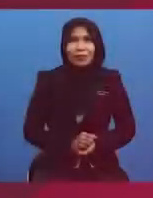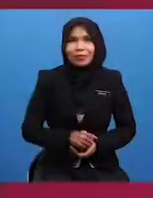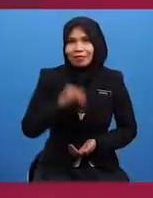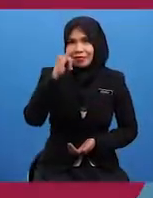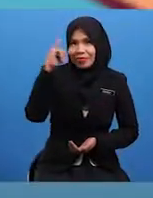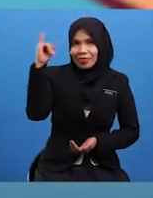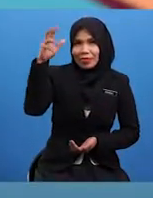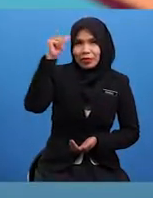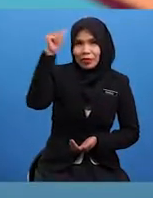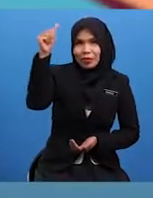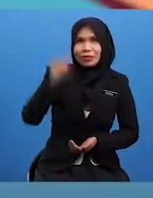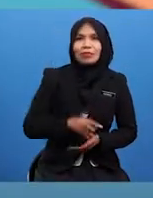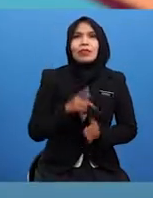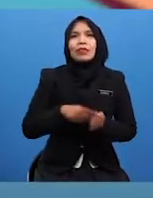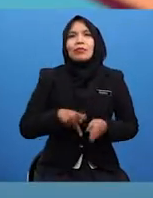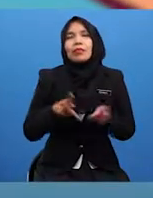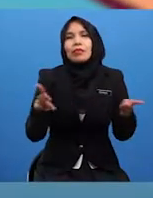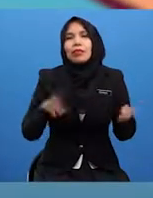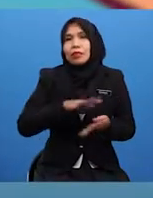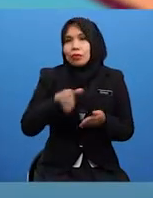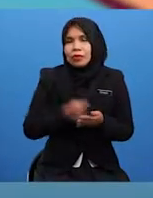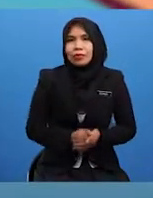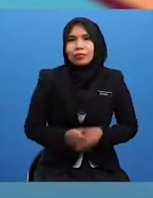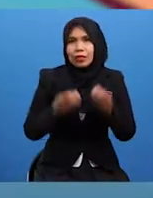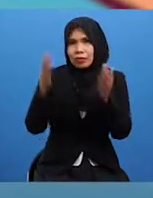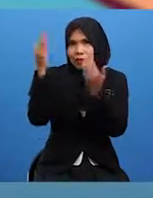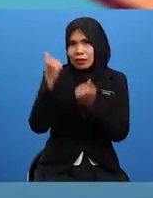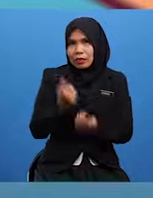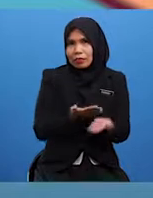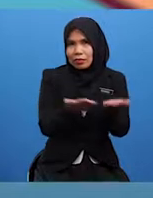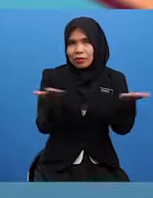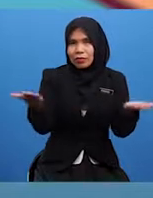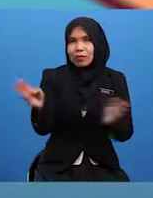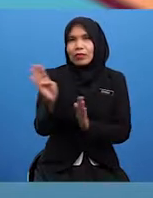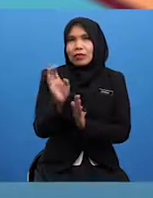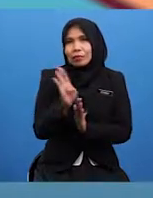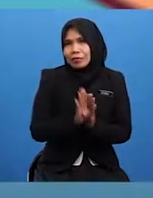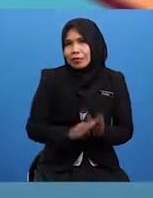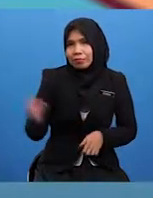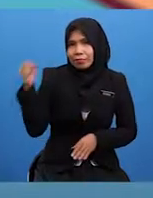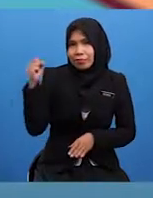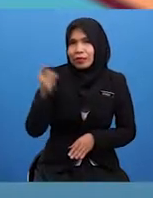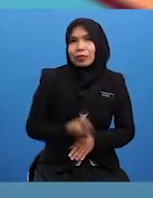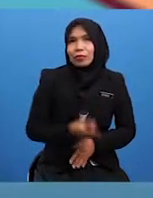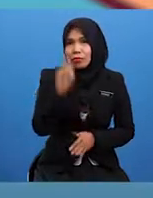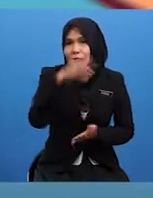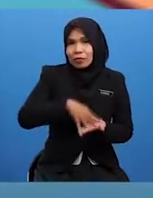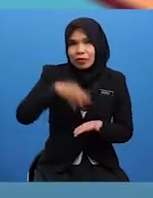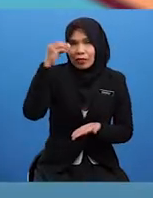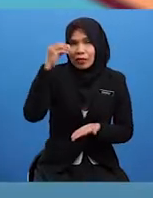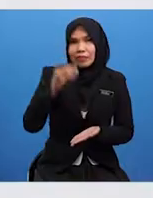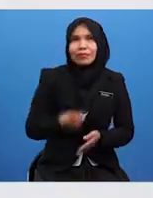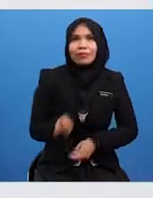Hai, Assalamualaikum. Apa khabar semua? Cikgu harap kamu semua bersemangat untuk mengikuti kelas kita pada hari